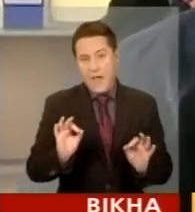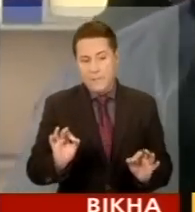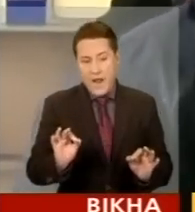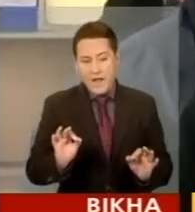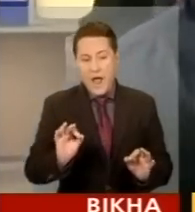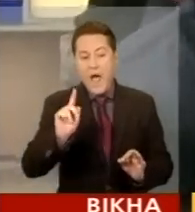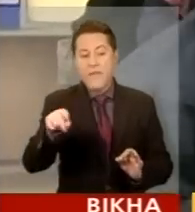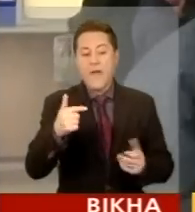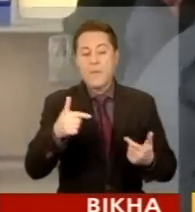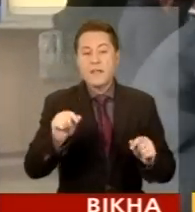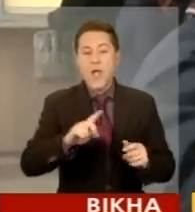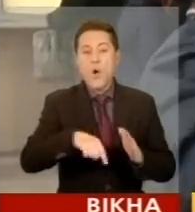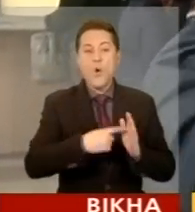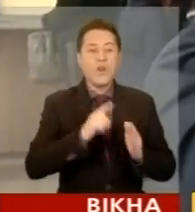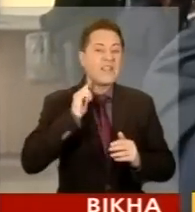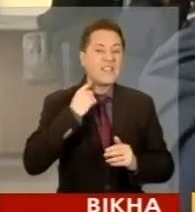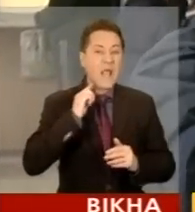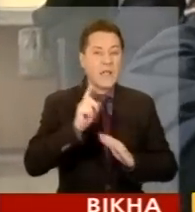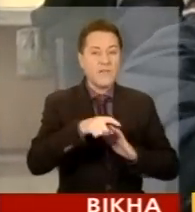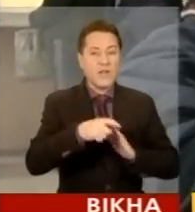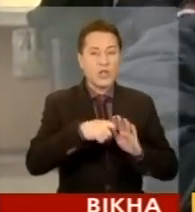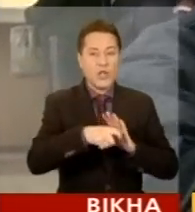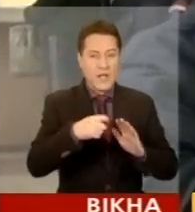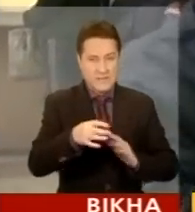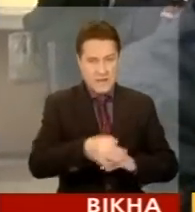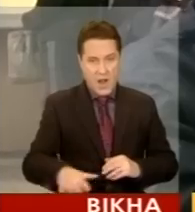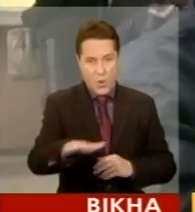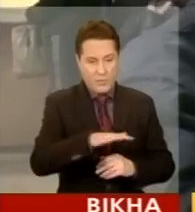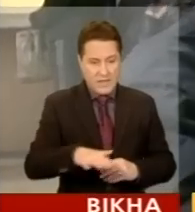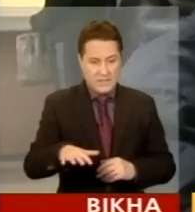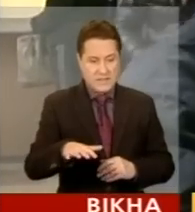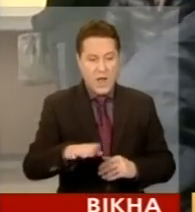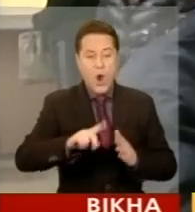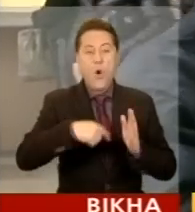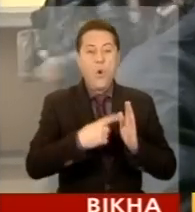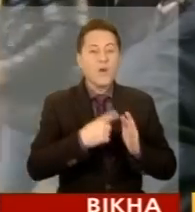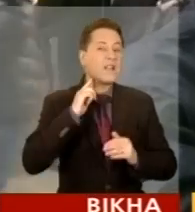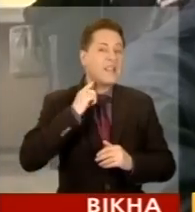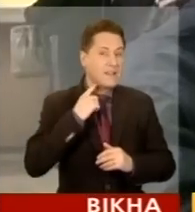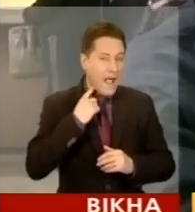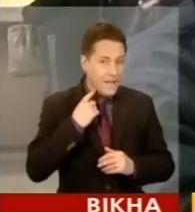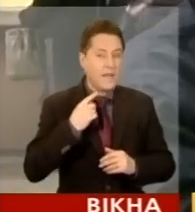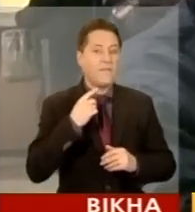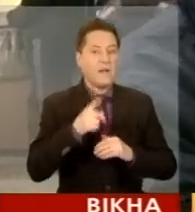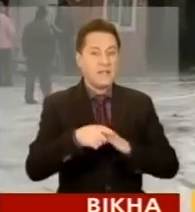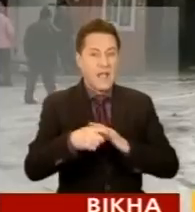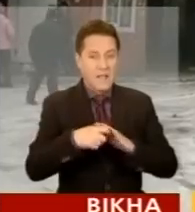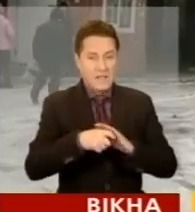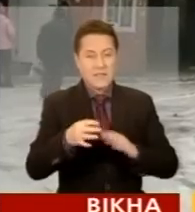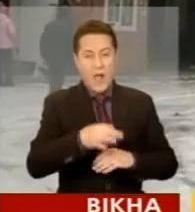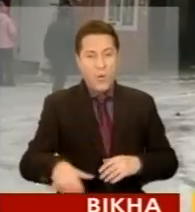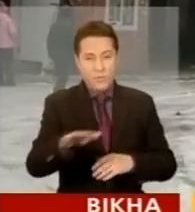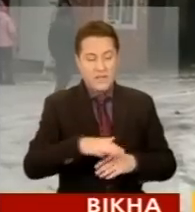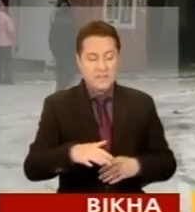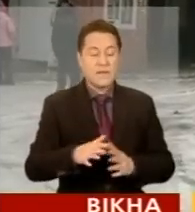Іди, Юра. Город Інаківо, Донецької області. Нормально? Город Інаківо, Донецької області.